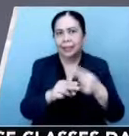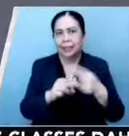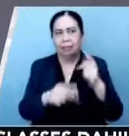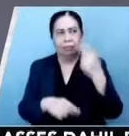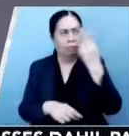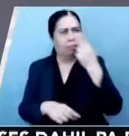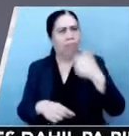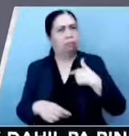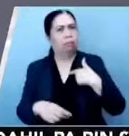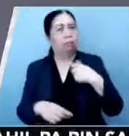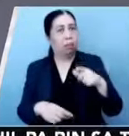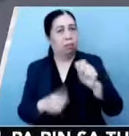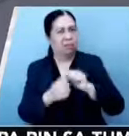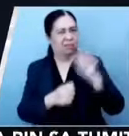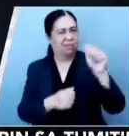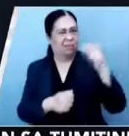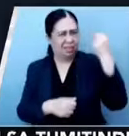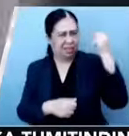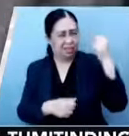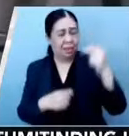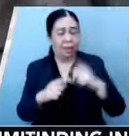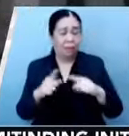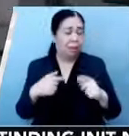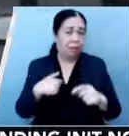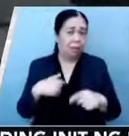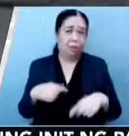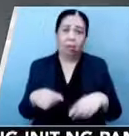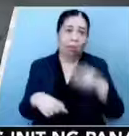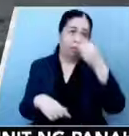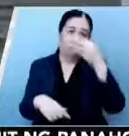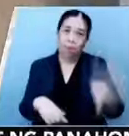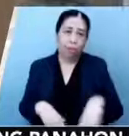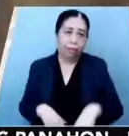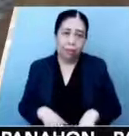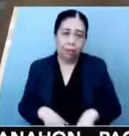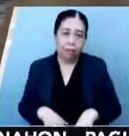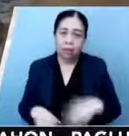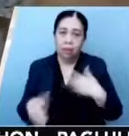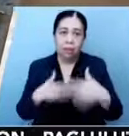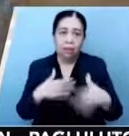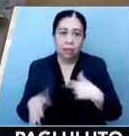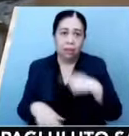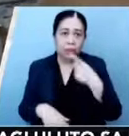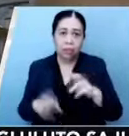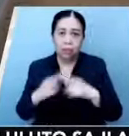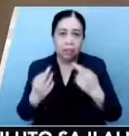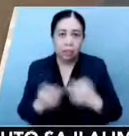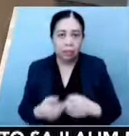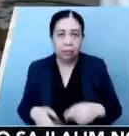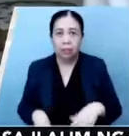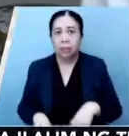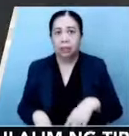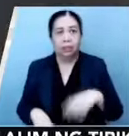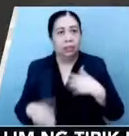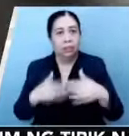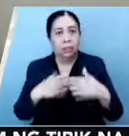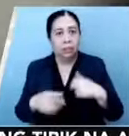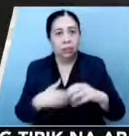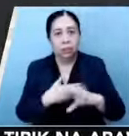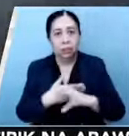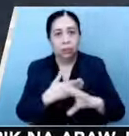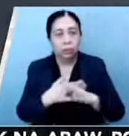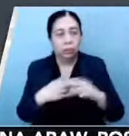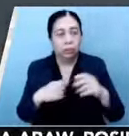pamangkin nga, no? Pero ako, wala akong pakialam. Wala akong pakialam maski kamag-anak ko pang malayo o malapit